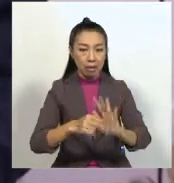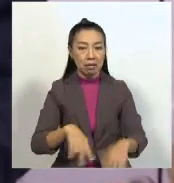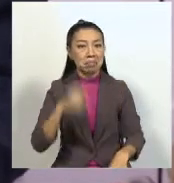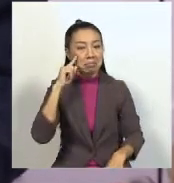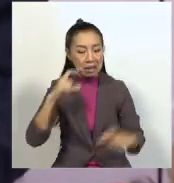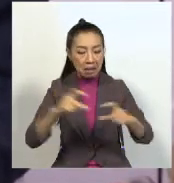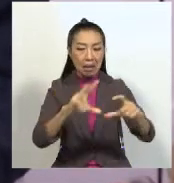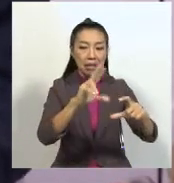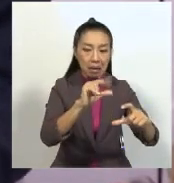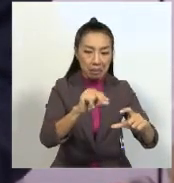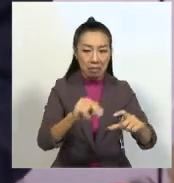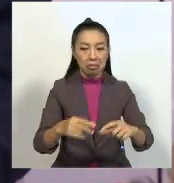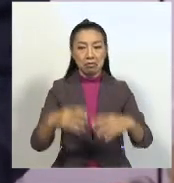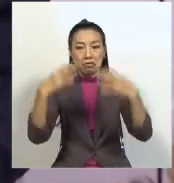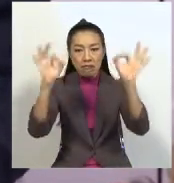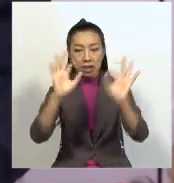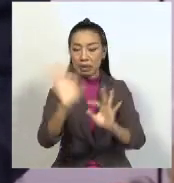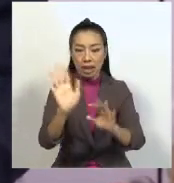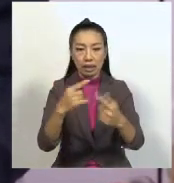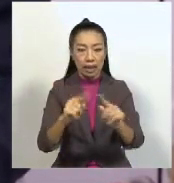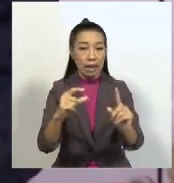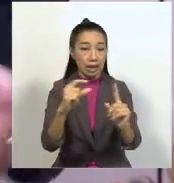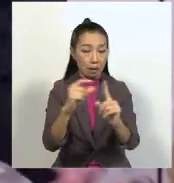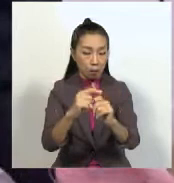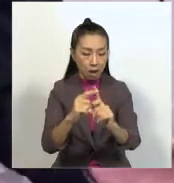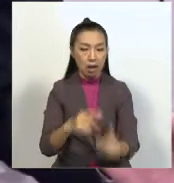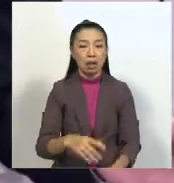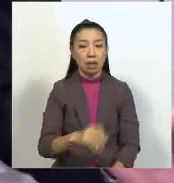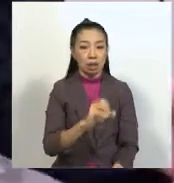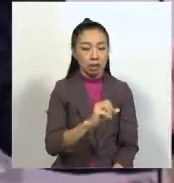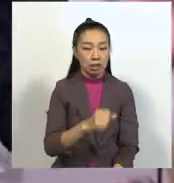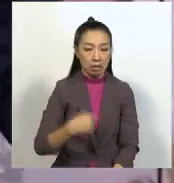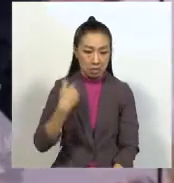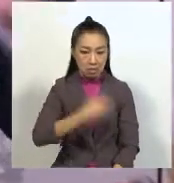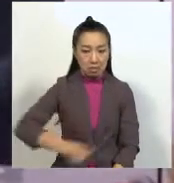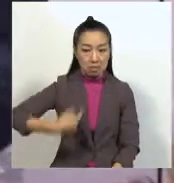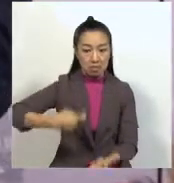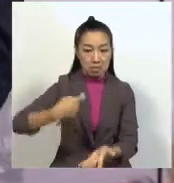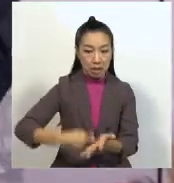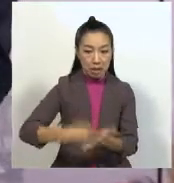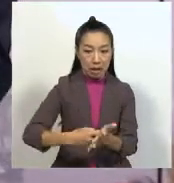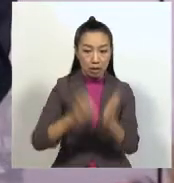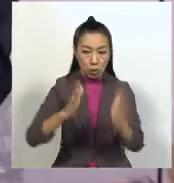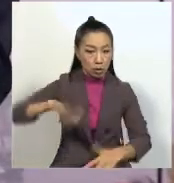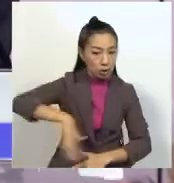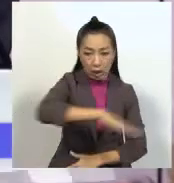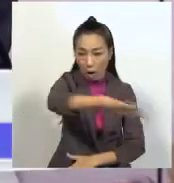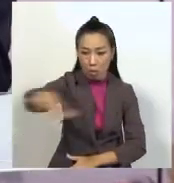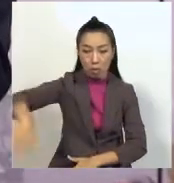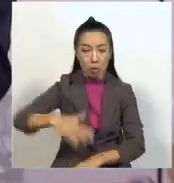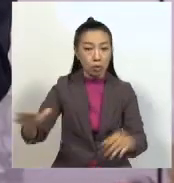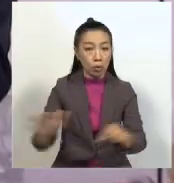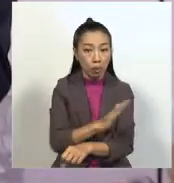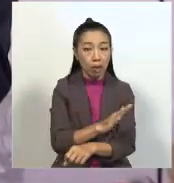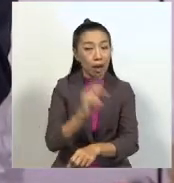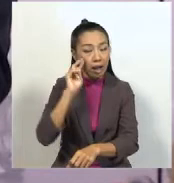ไม่ใช่รักษาฟรีเลยไม่ใช่เพราะคำว่าทั่วหน้าคือทุกคนเกือบ 100% เนี่ยเข้าไปในระบบหมดแล้วนะครับแล้